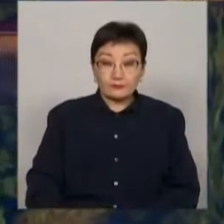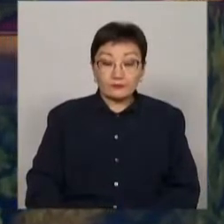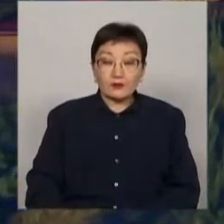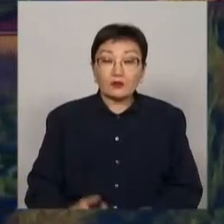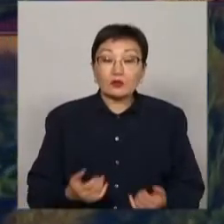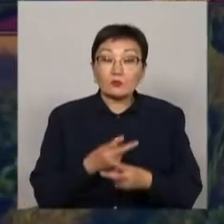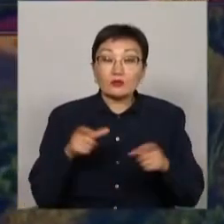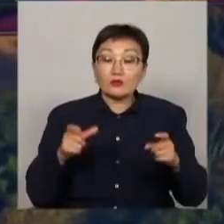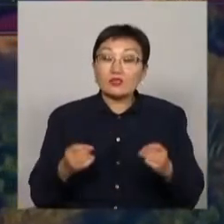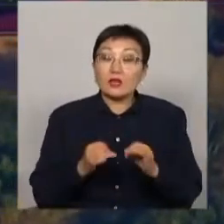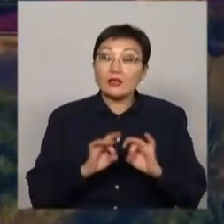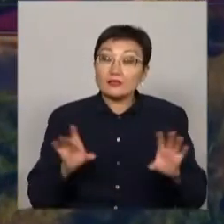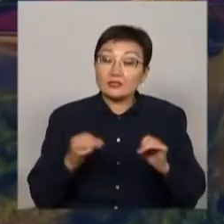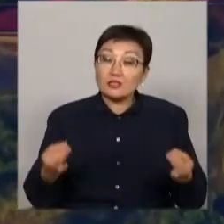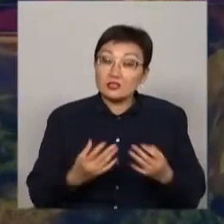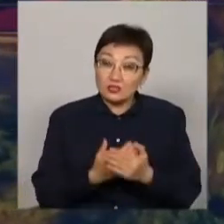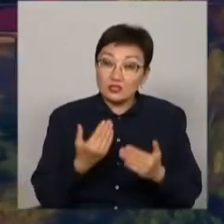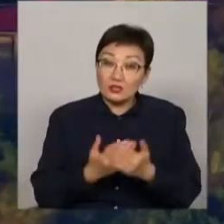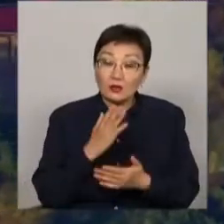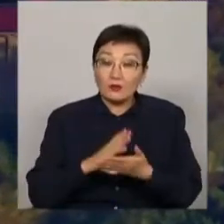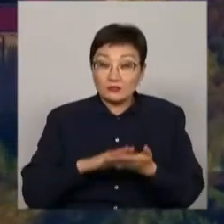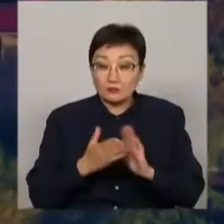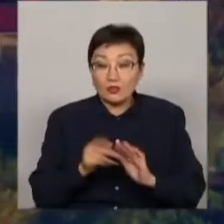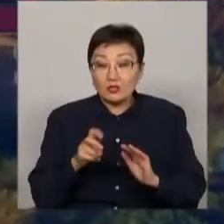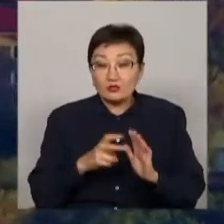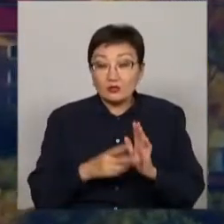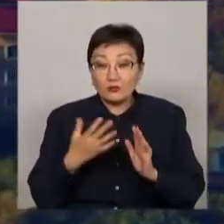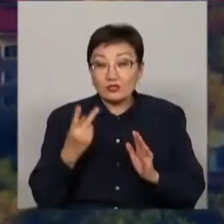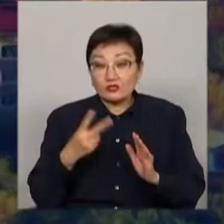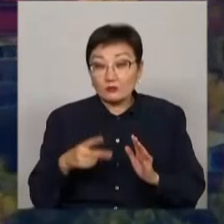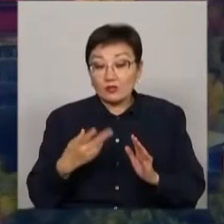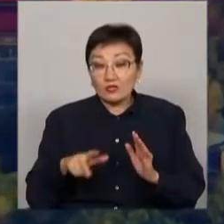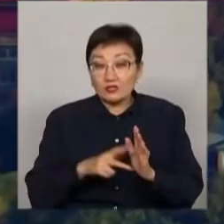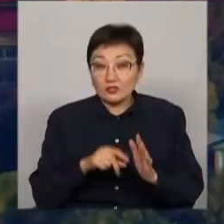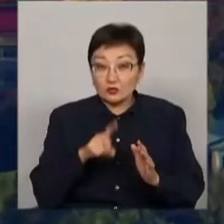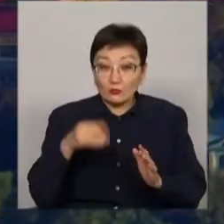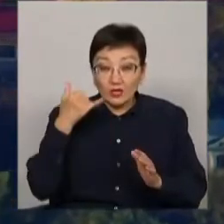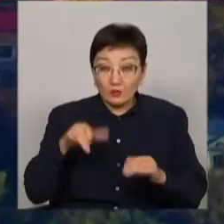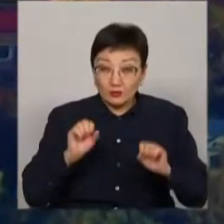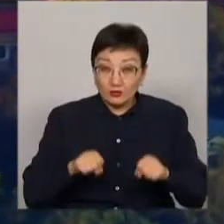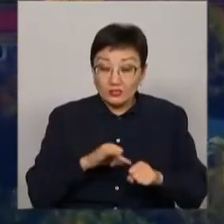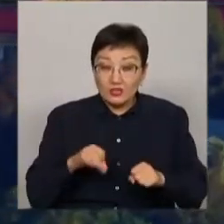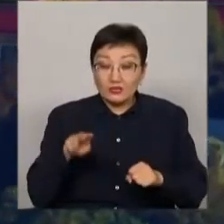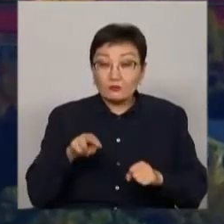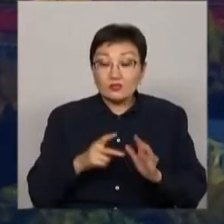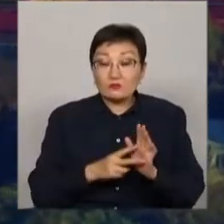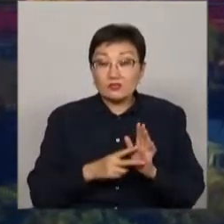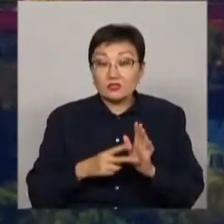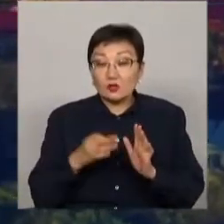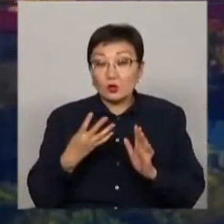Құрметті көрермен, бөлісер қызықты ақпар болса, редакциямыздың 275-20-48 нөміріне хабарласыңыздар. Сондай-ақ